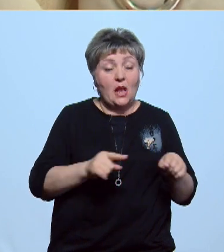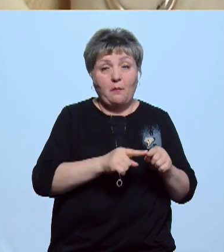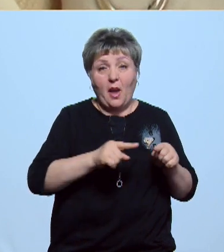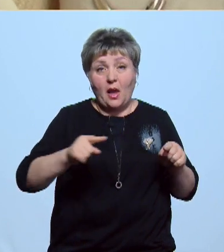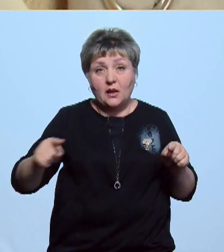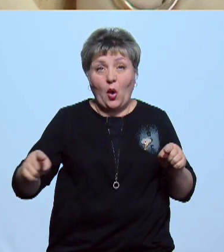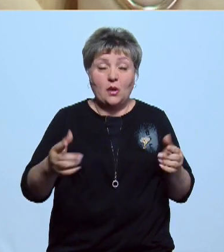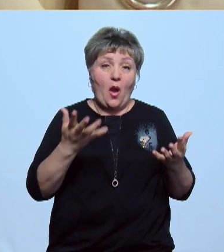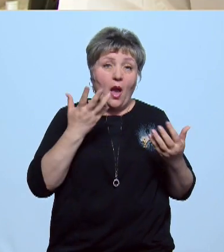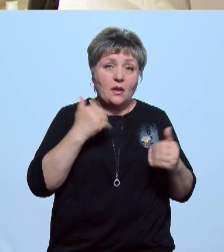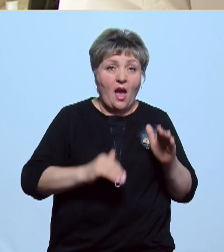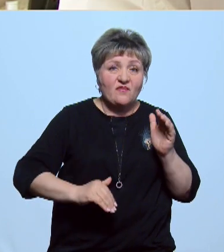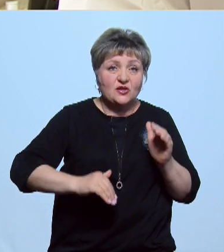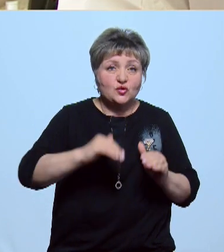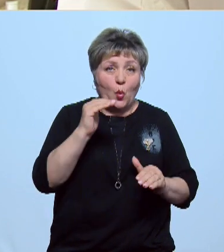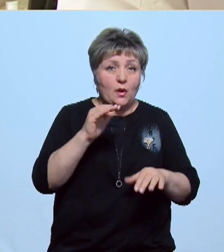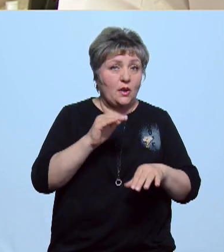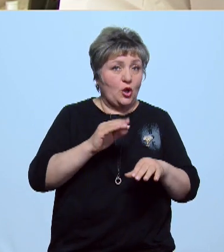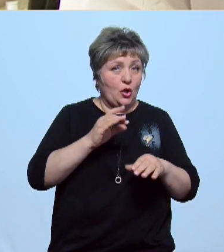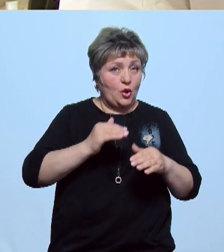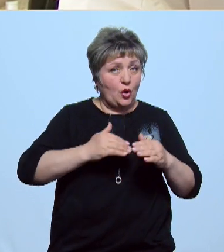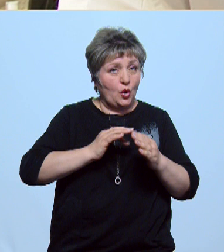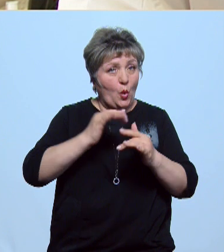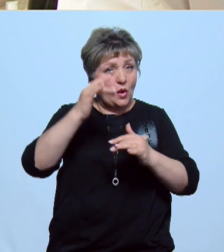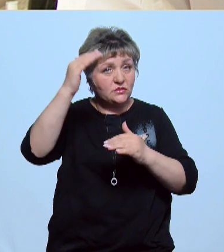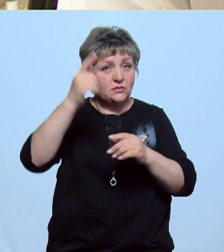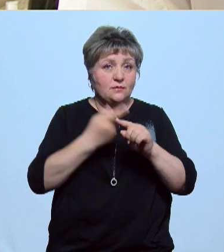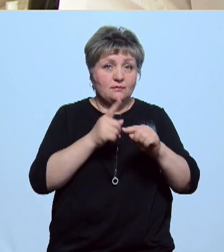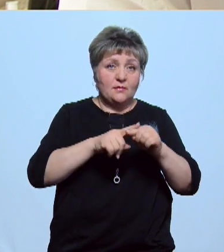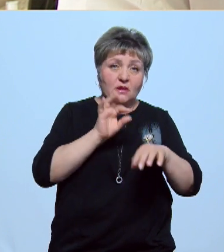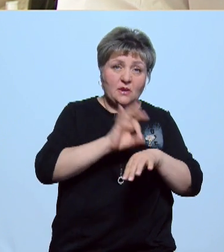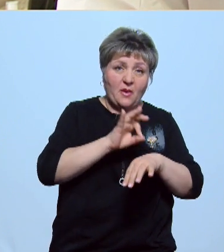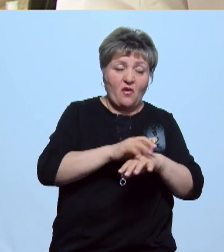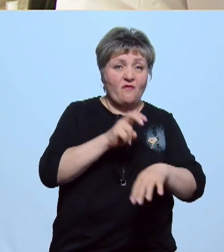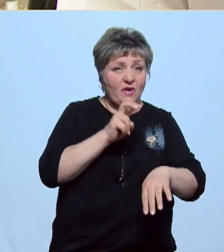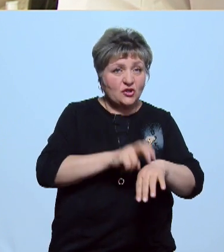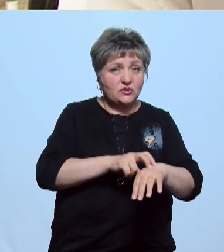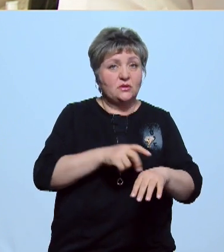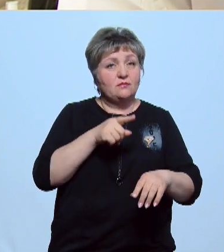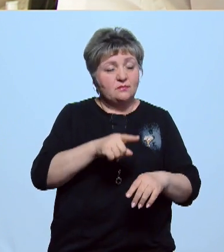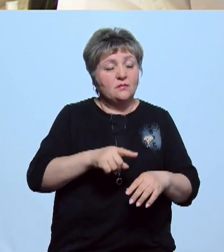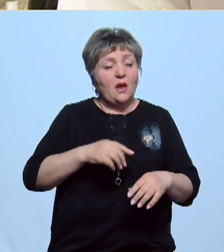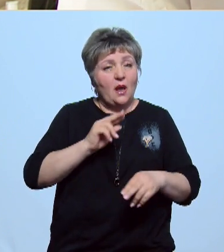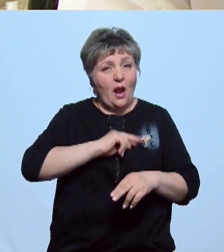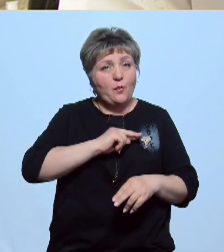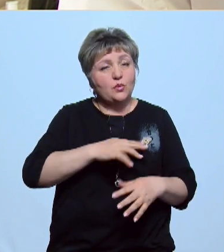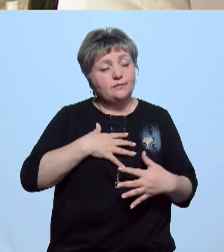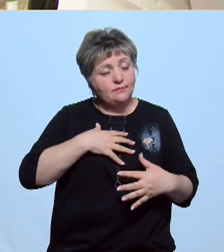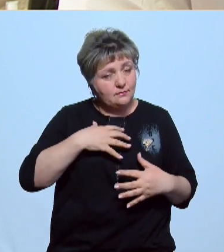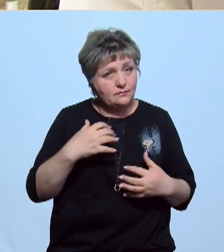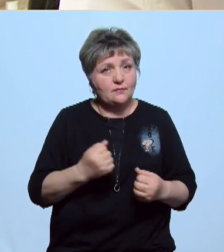пошел высокий рост заболеваемости коронавирусной инфекцией, врачи работали на износ. Было